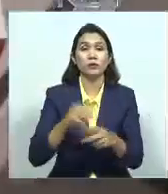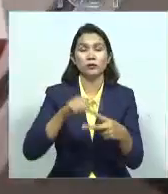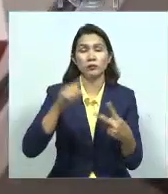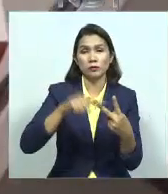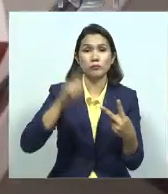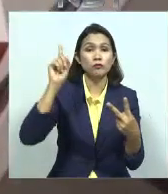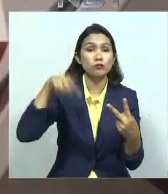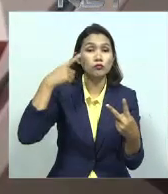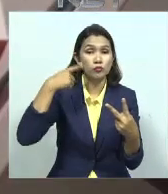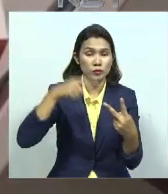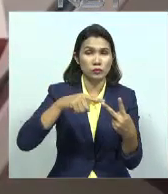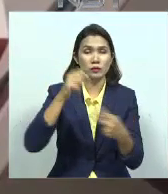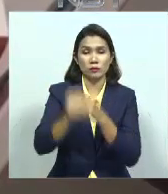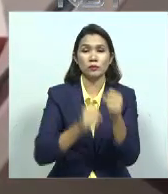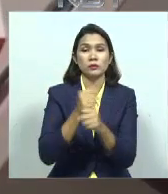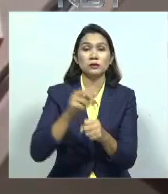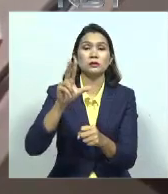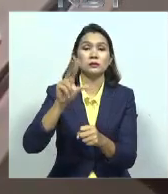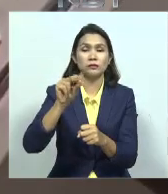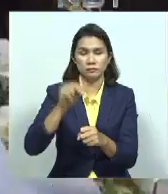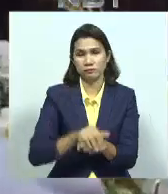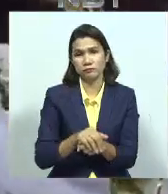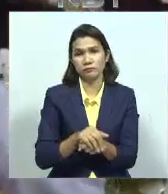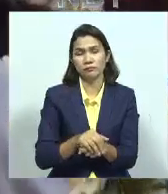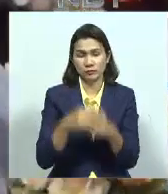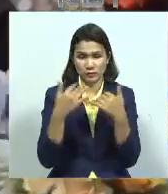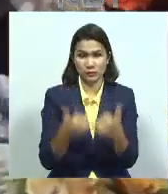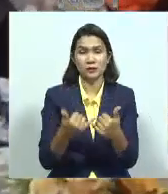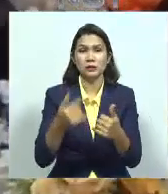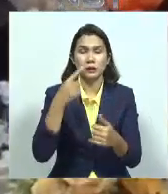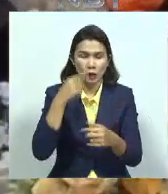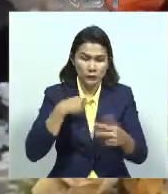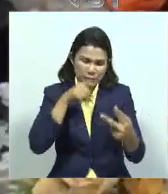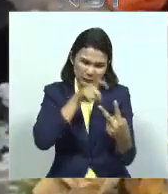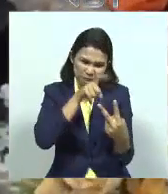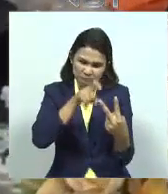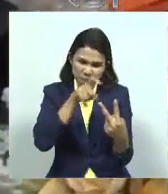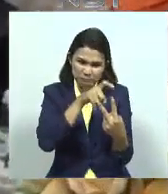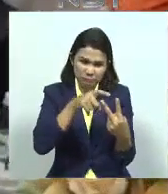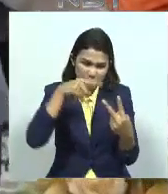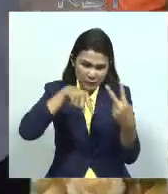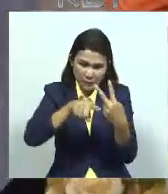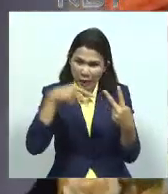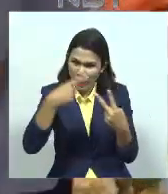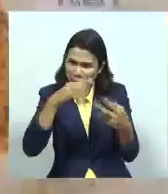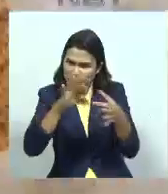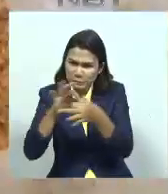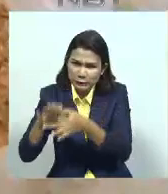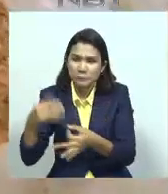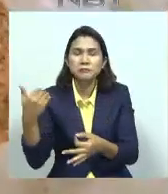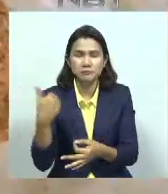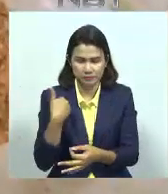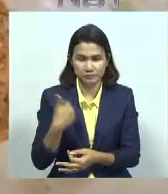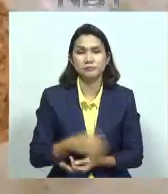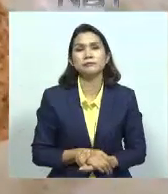าวสุธารัตน์ปานพรมอายุ30ปีค่ะซึ่งตอนนี้เจ้าหน้าที่อยู่ระหว่างสอบสวนและขยายผลหาผู้ร่วมขบวนการคนอื่นๆด้วย